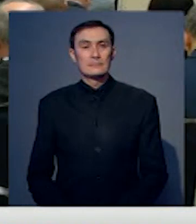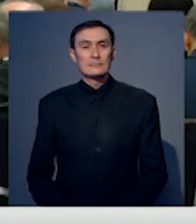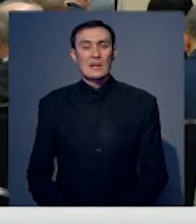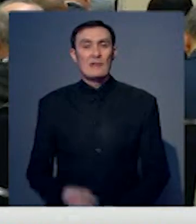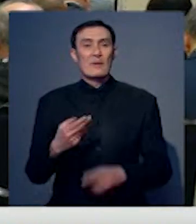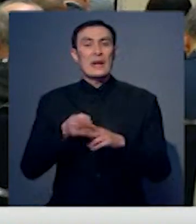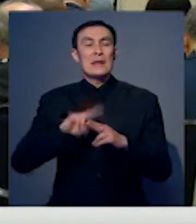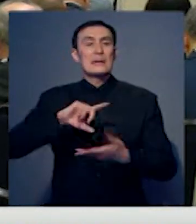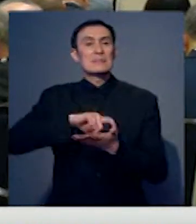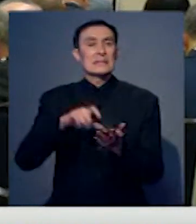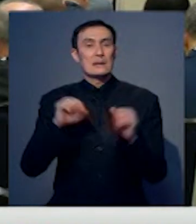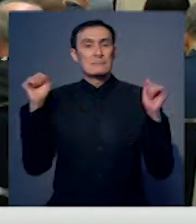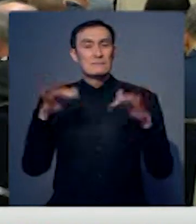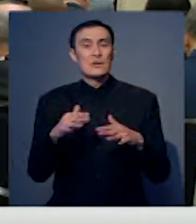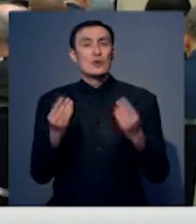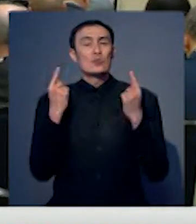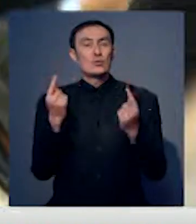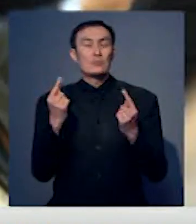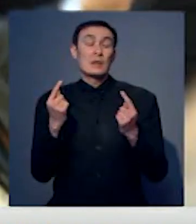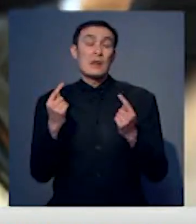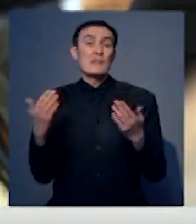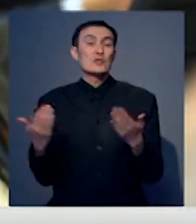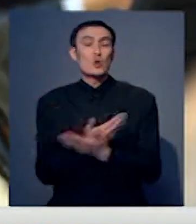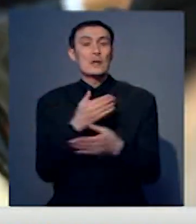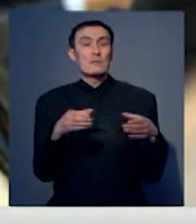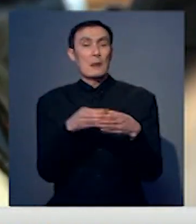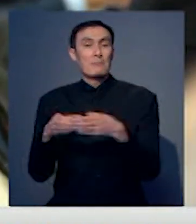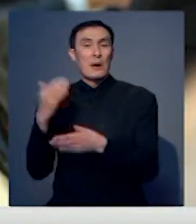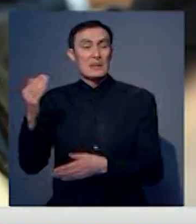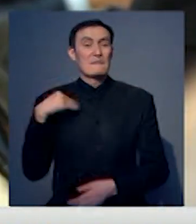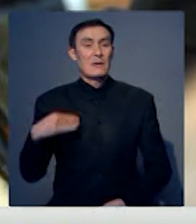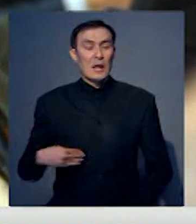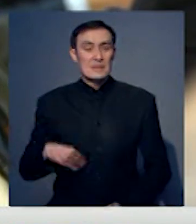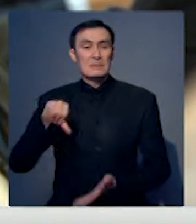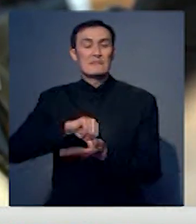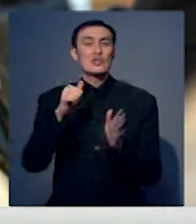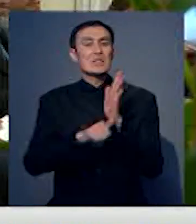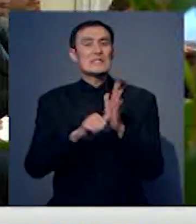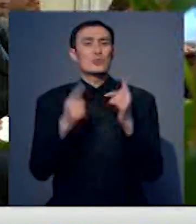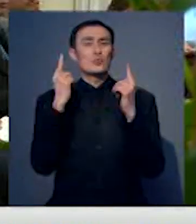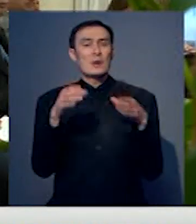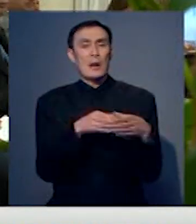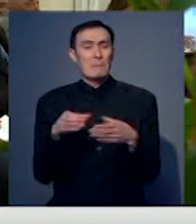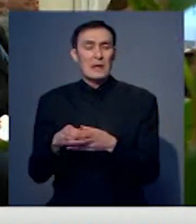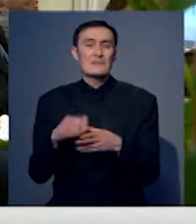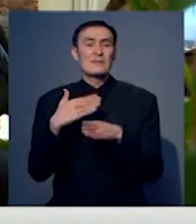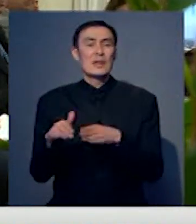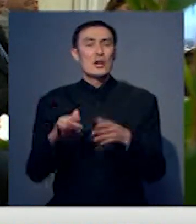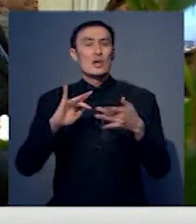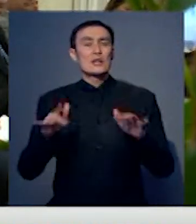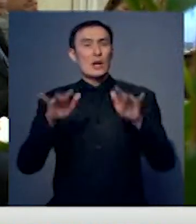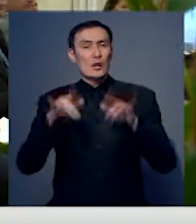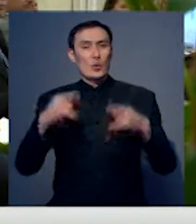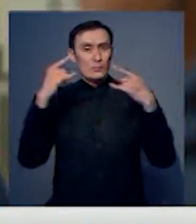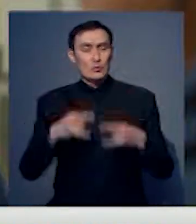В этом зале сегодня собралась элита самых инновационных производств Франции. Представители 60 крупнейших компаний в сфере цифровых технологий